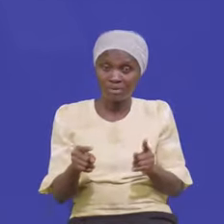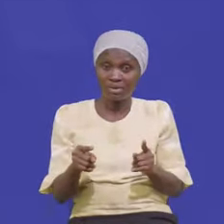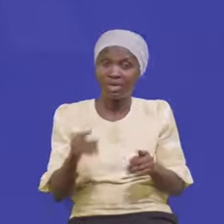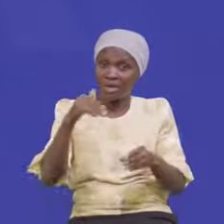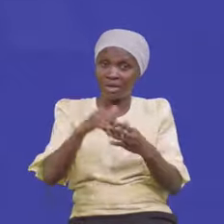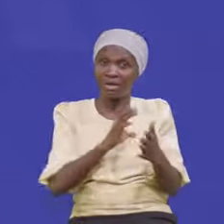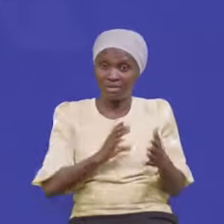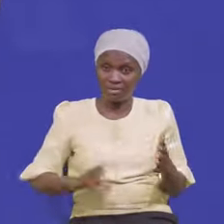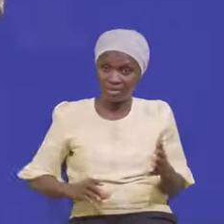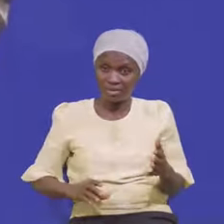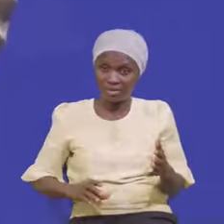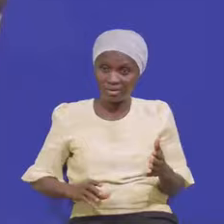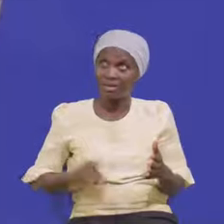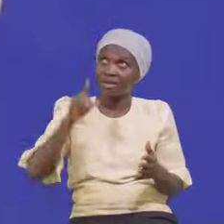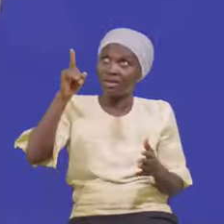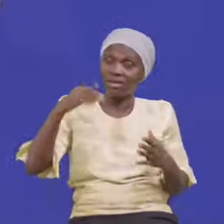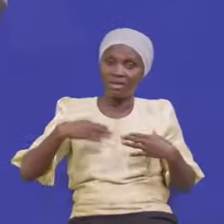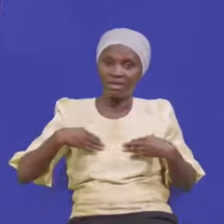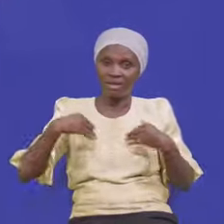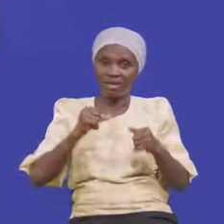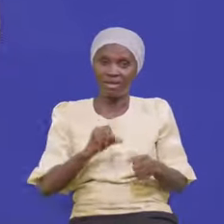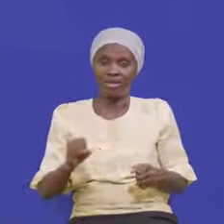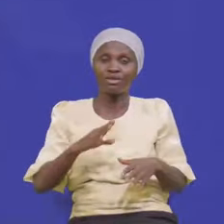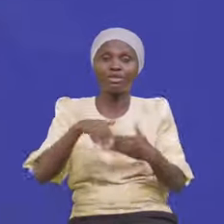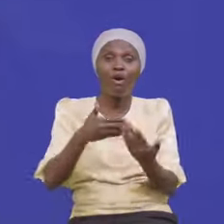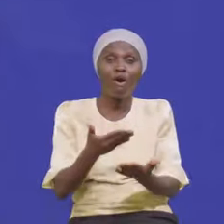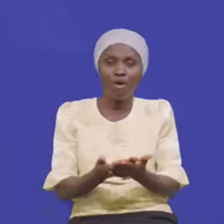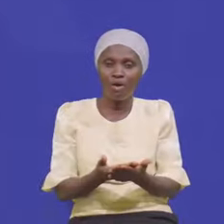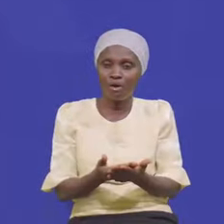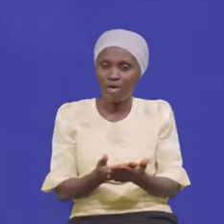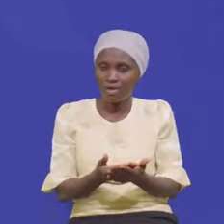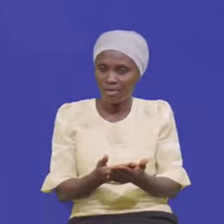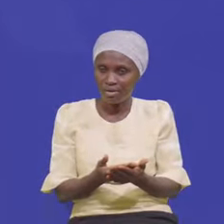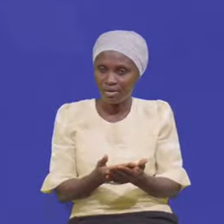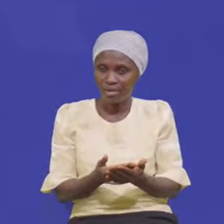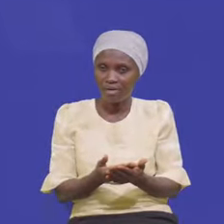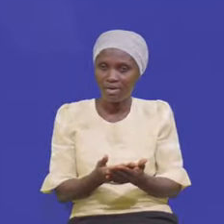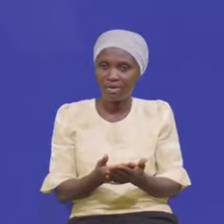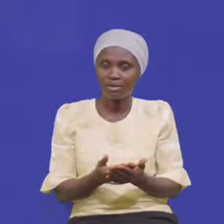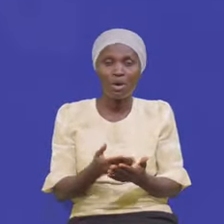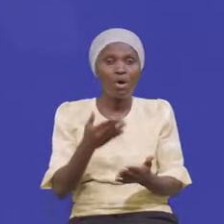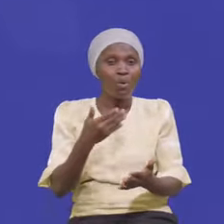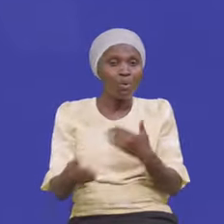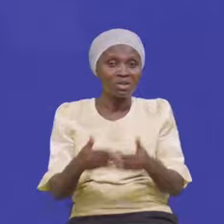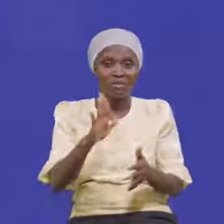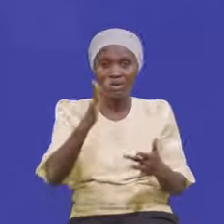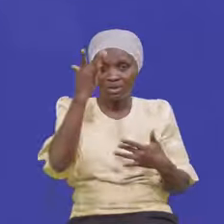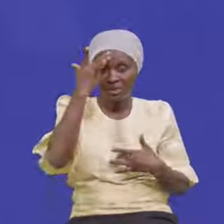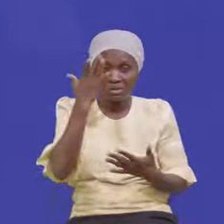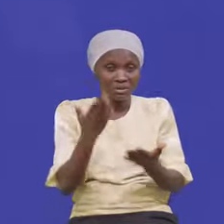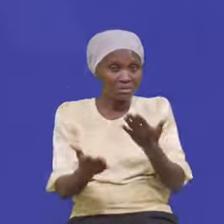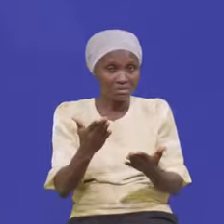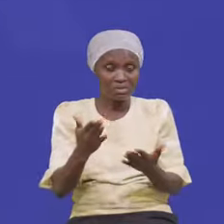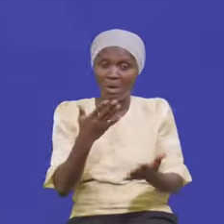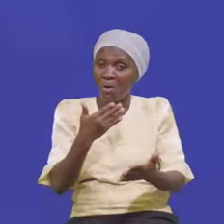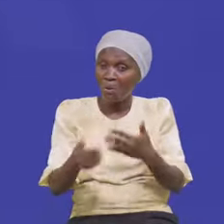క్రీస్తు విషయంలో, he heals all. ఆయన అందరిని స్వస్థపరచువాడు. Whatever your sickness may be, మీ రోగం ఏదైనను సరే,